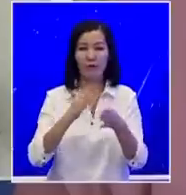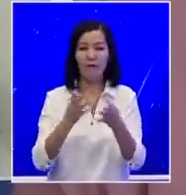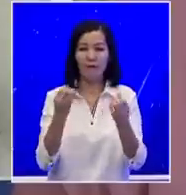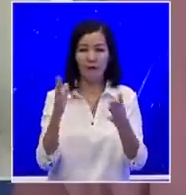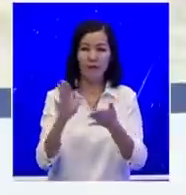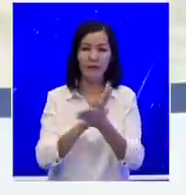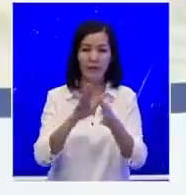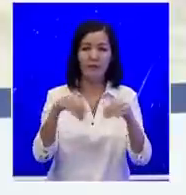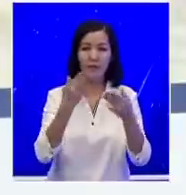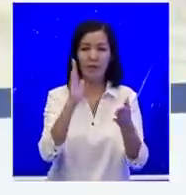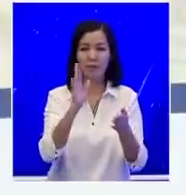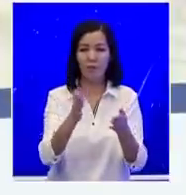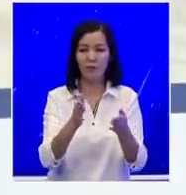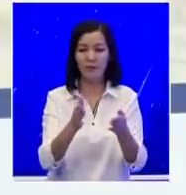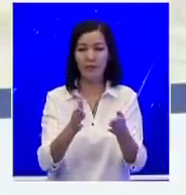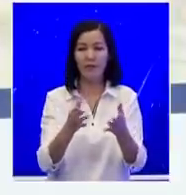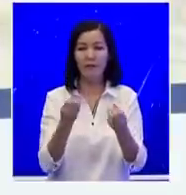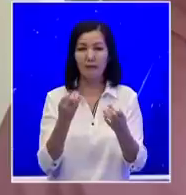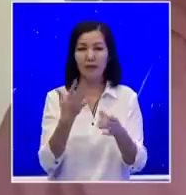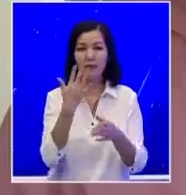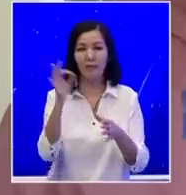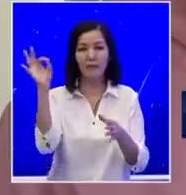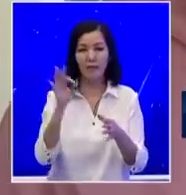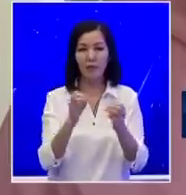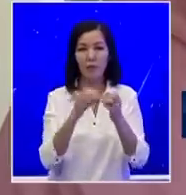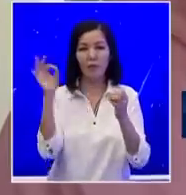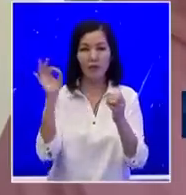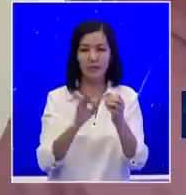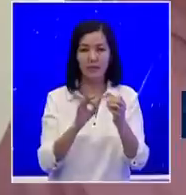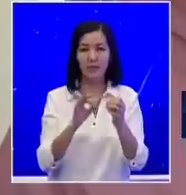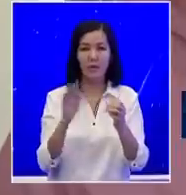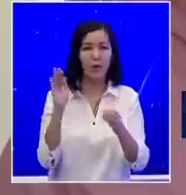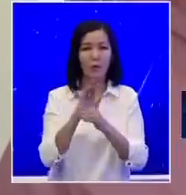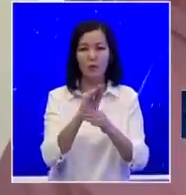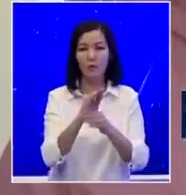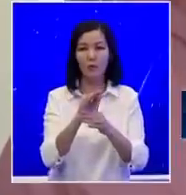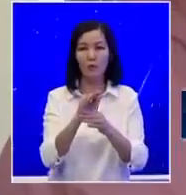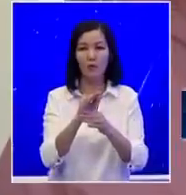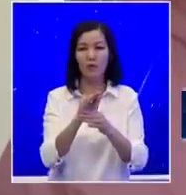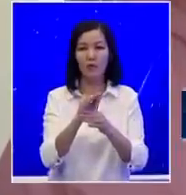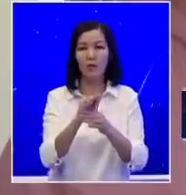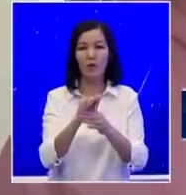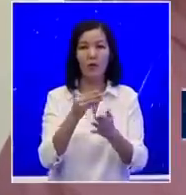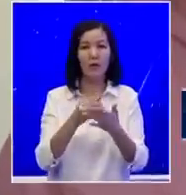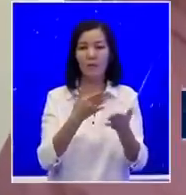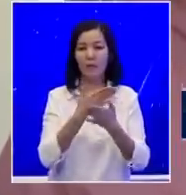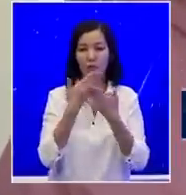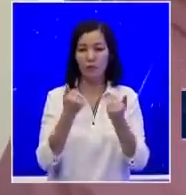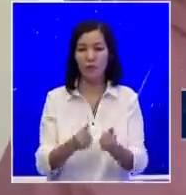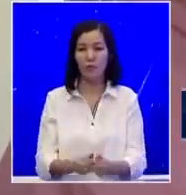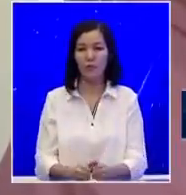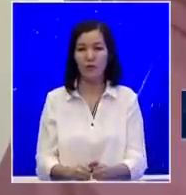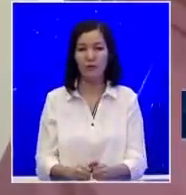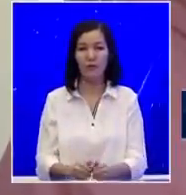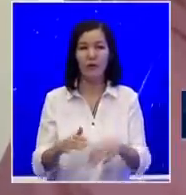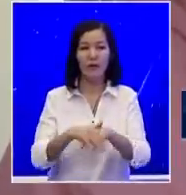ойымыз да бар. Одан кейінгі де 5%, 10%-ден артық қосып атқанымыз жоқ. 10% ары кеткенде.